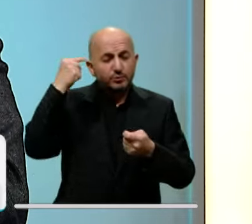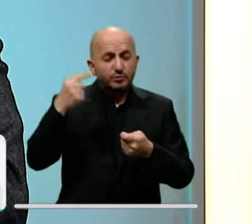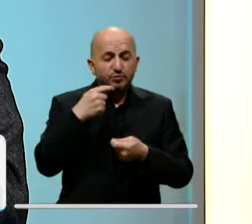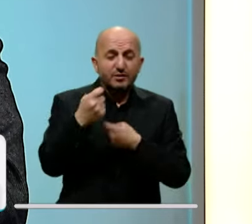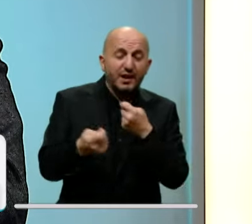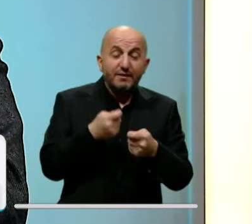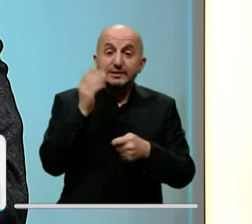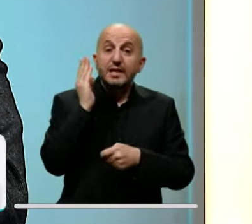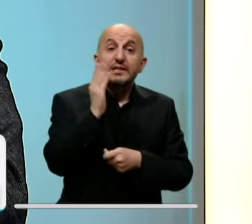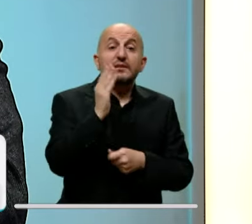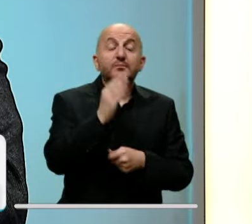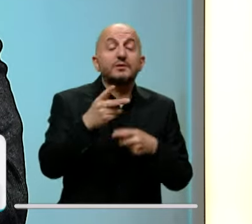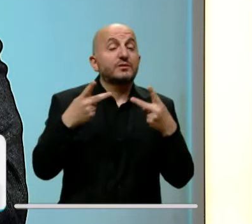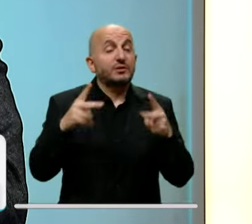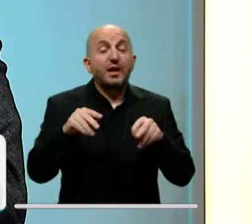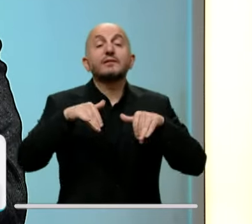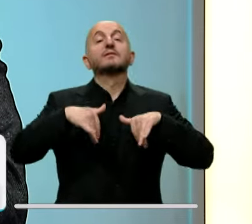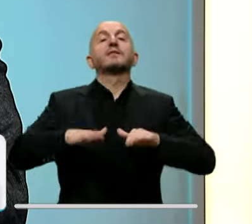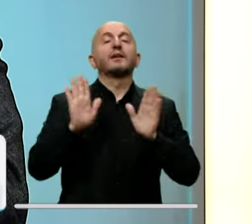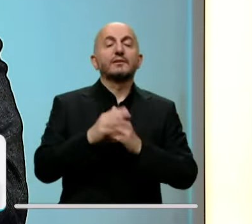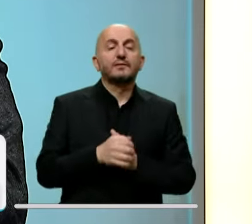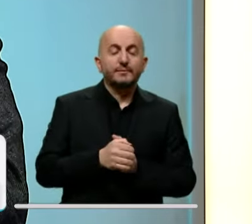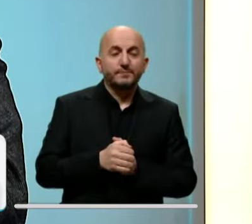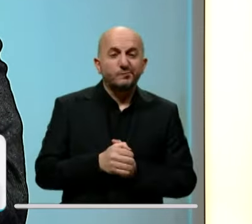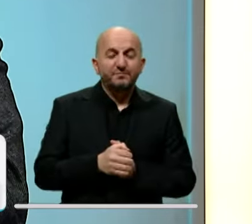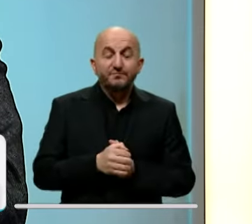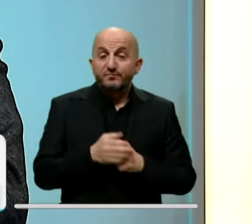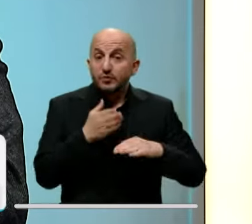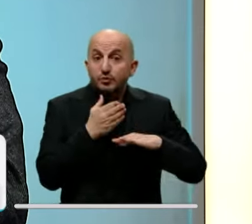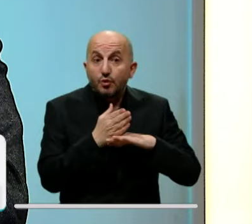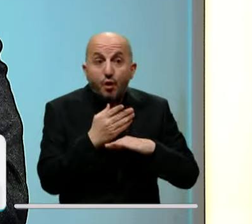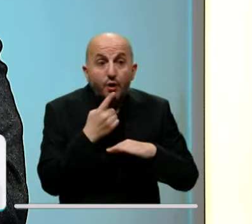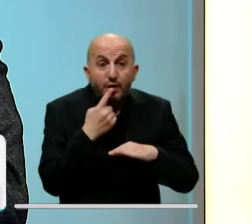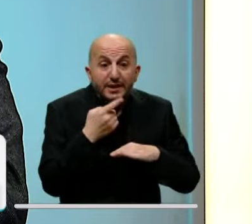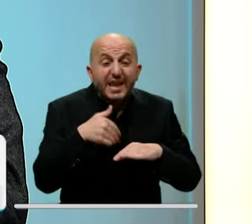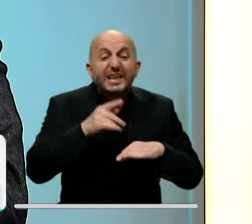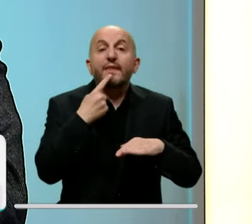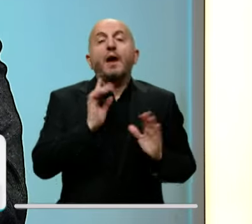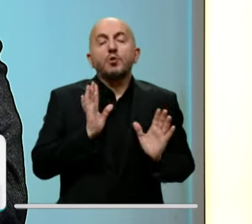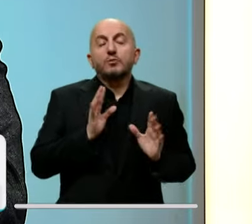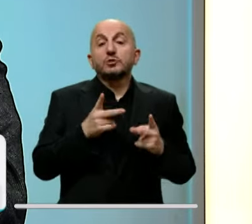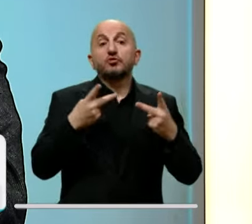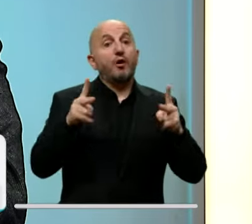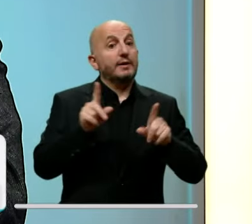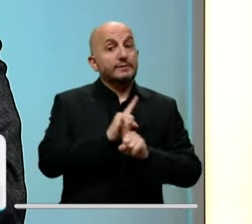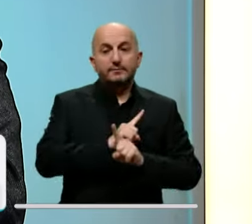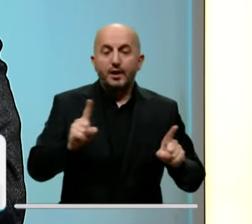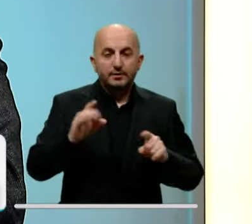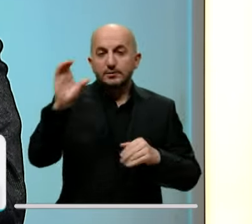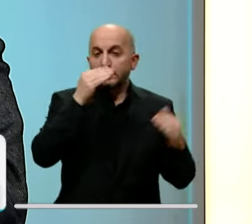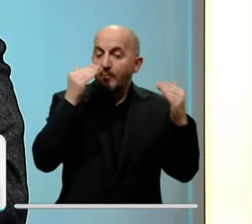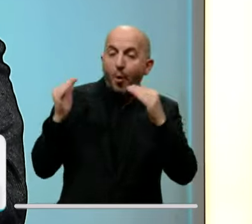davranışa gitmesi caiz değildir bakın doğru değildir falan demiyorum dikkat edin Bunlar caiz değildir Bir